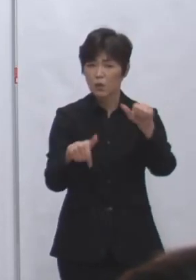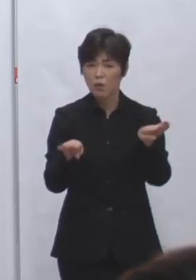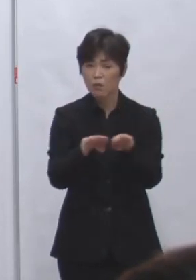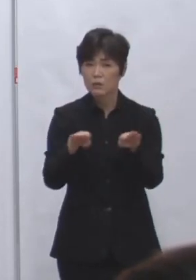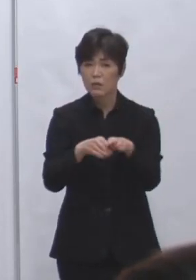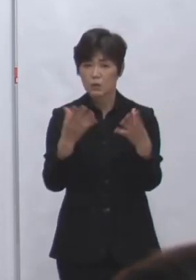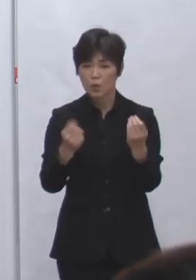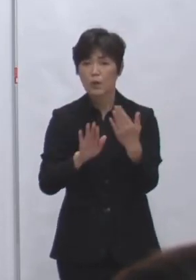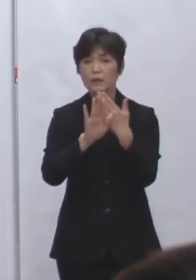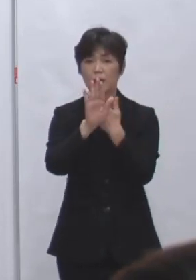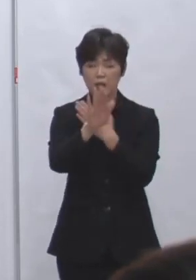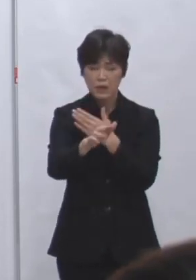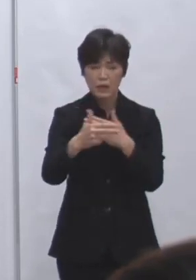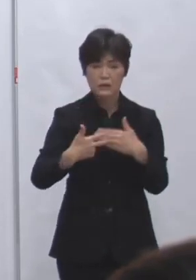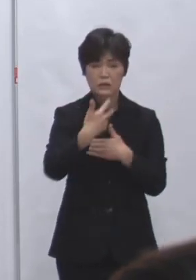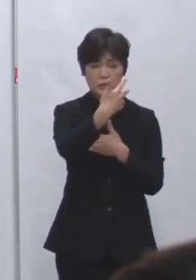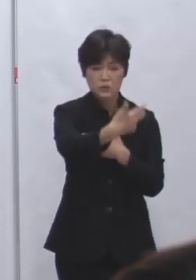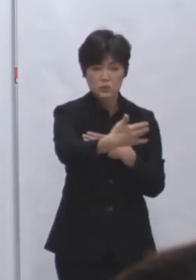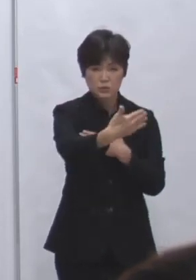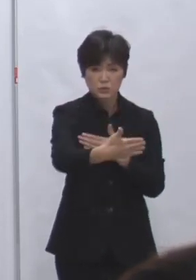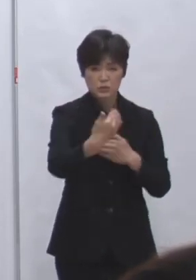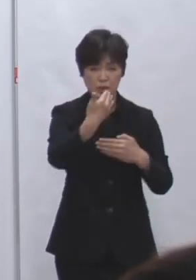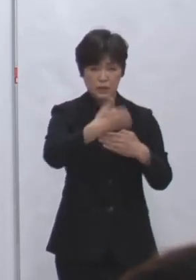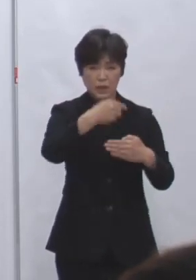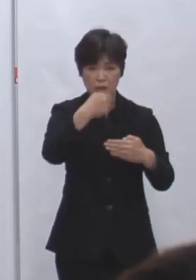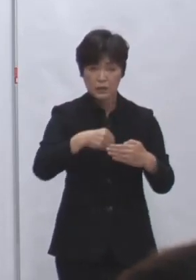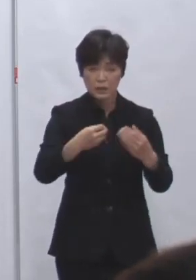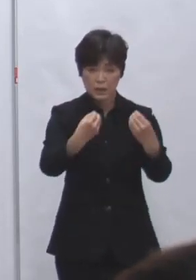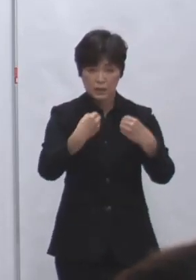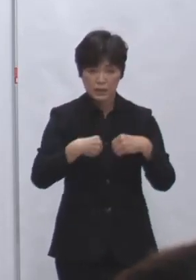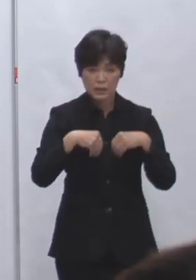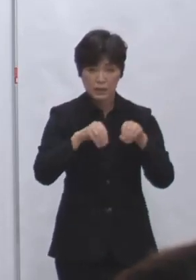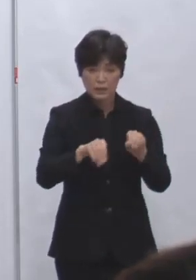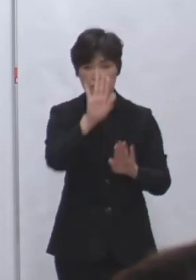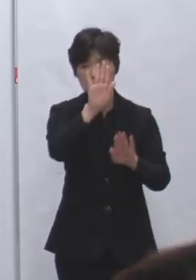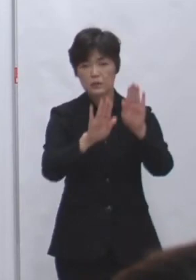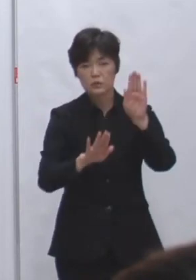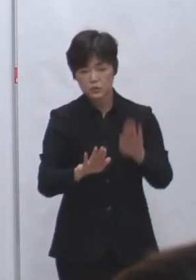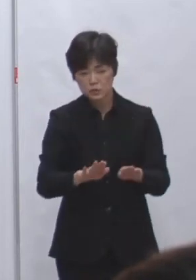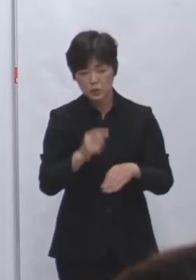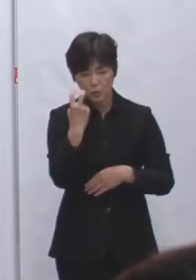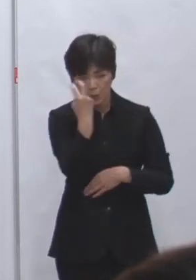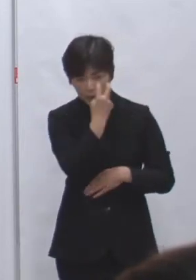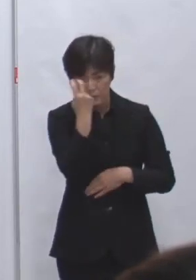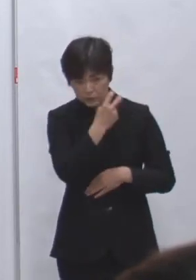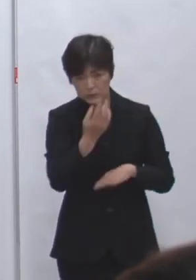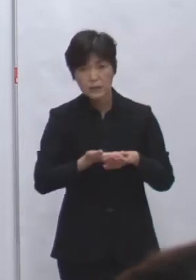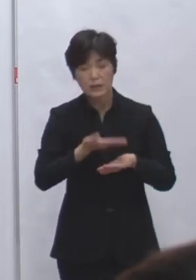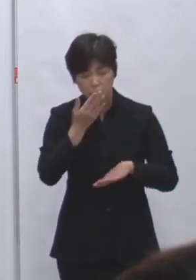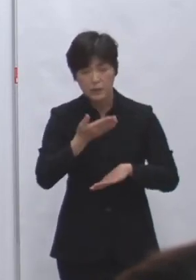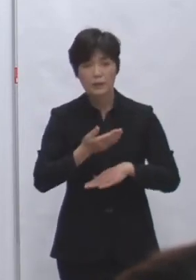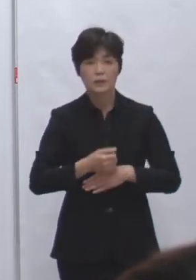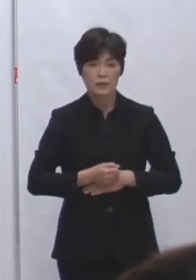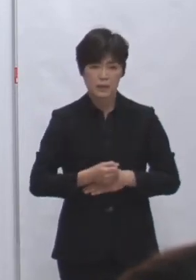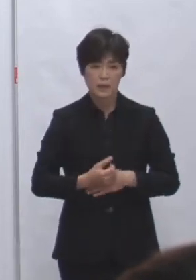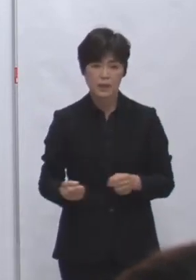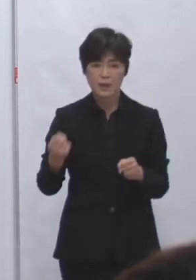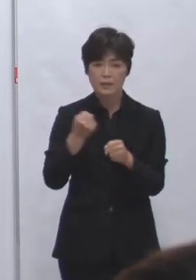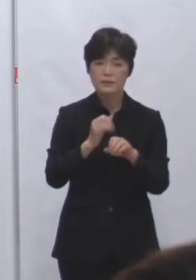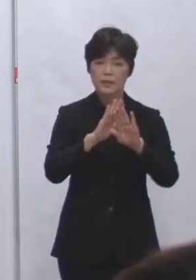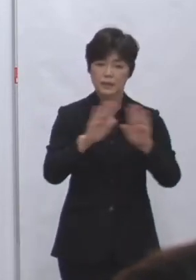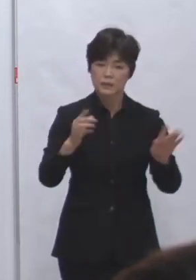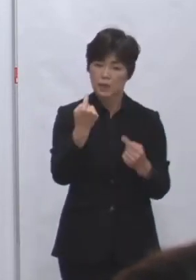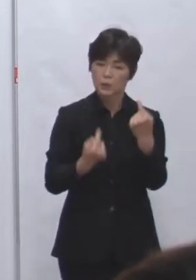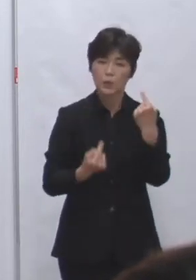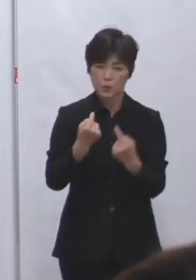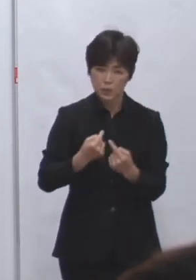けのですね1週間程度県内の感染状況等を見極めた上でですね、再開するかどう